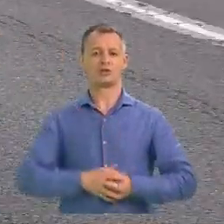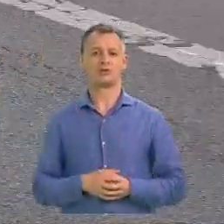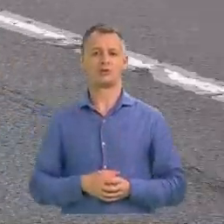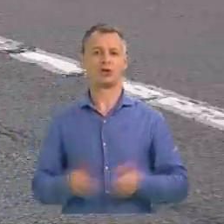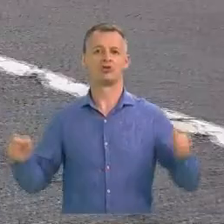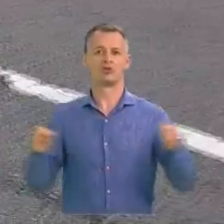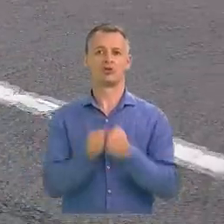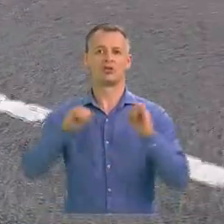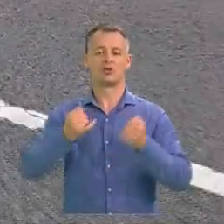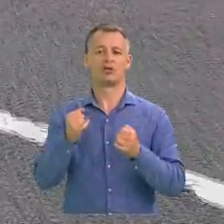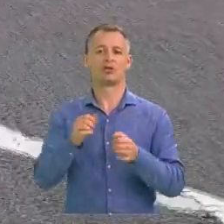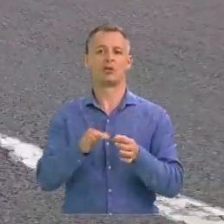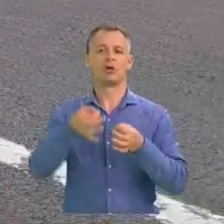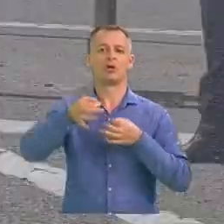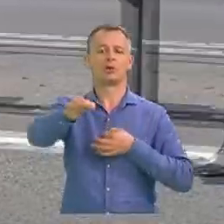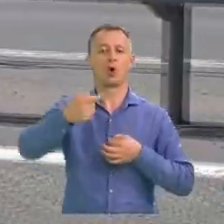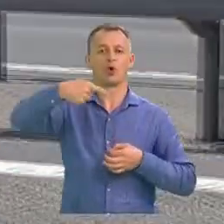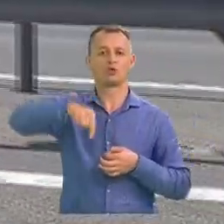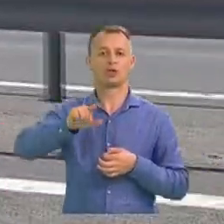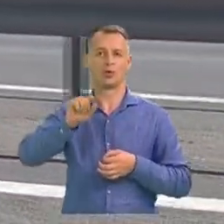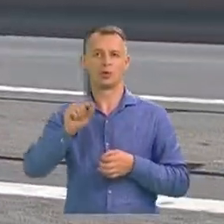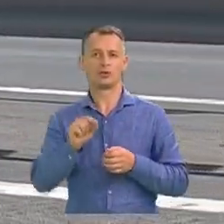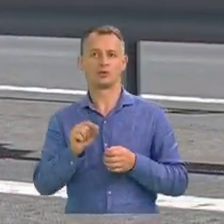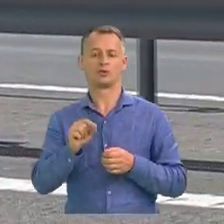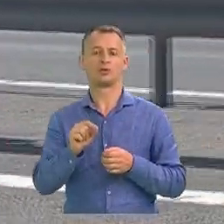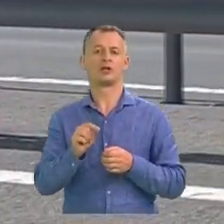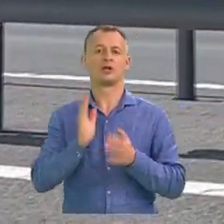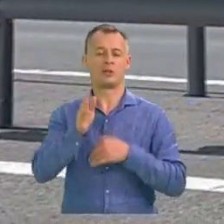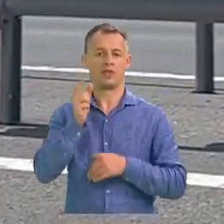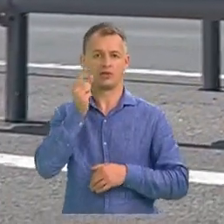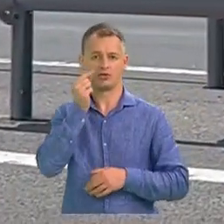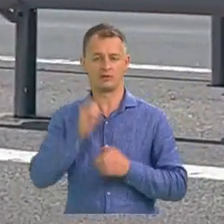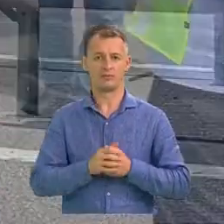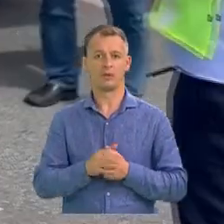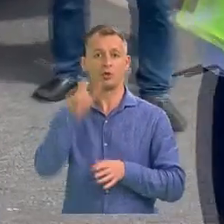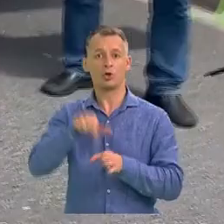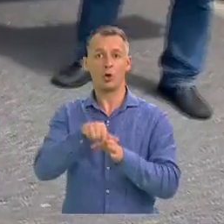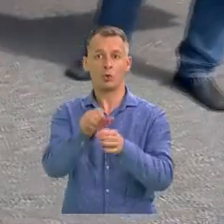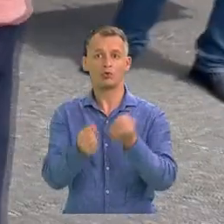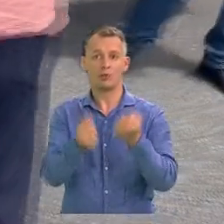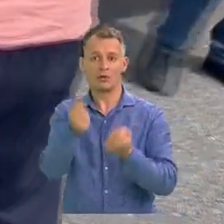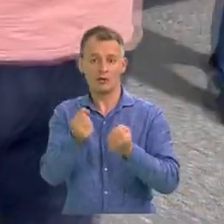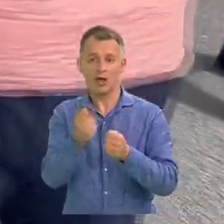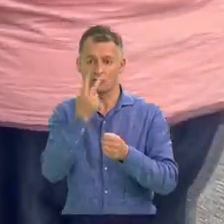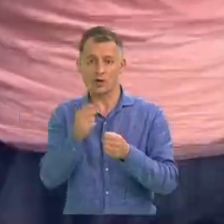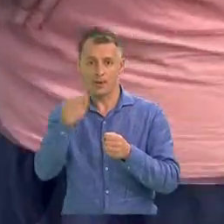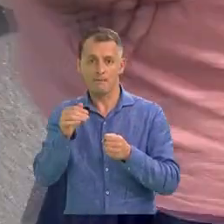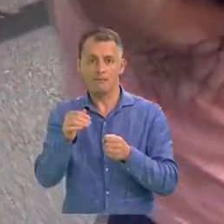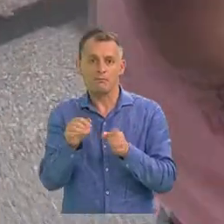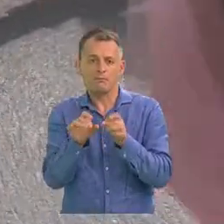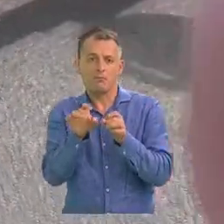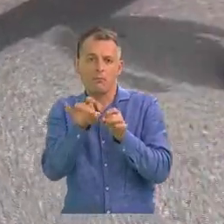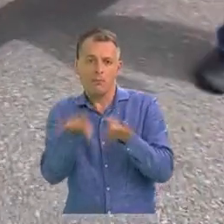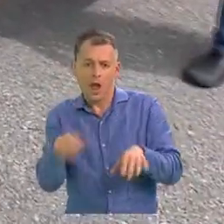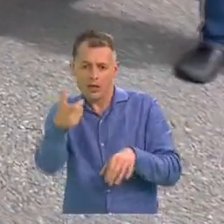Accidentul a avut loc la kilometrul 112 al autostrăzii A1, pe sensul către Pitești. Șoferul platformei a constatat că are o pană, așa că a tras pe banda de